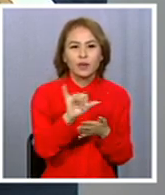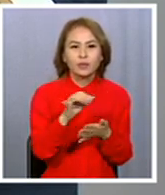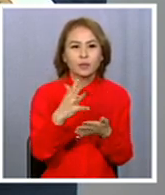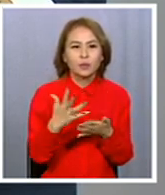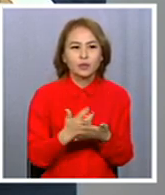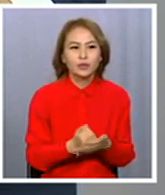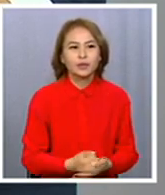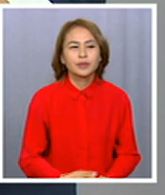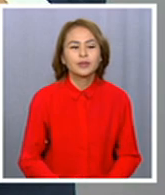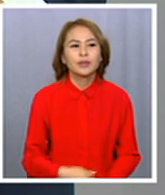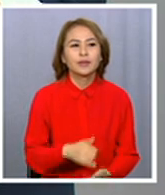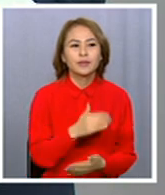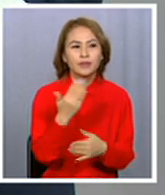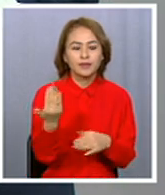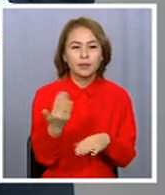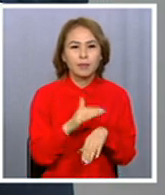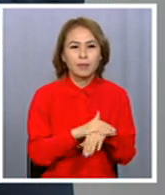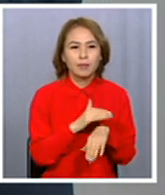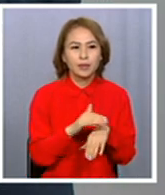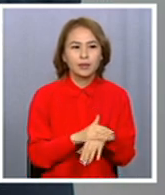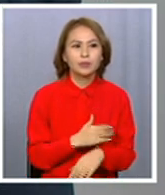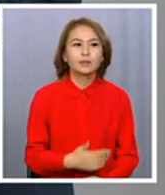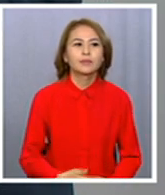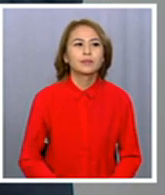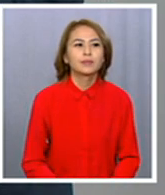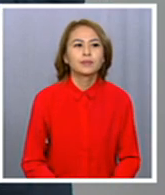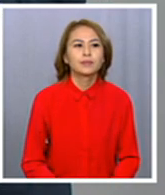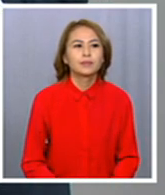получились. Вы большие молодцы.